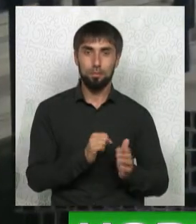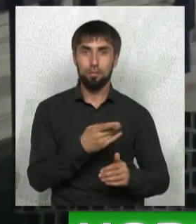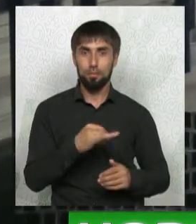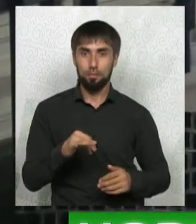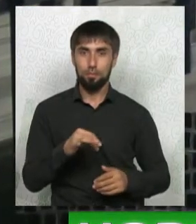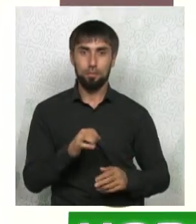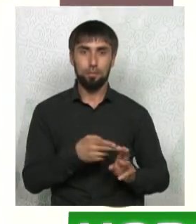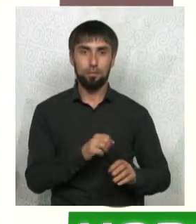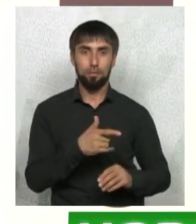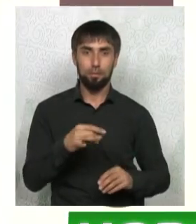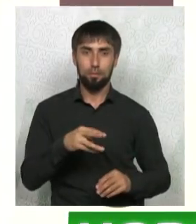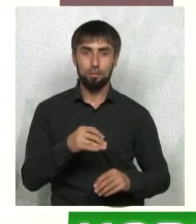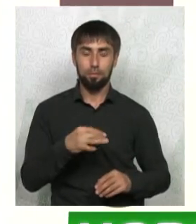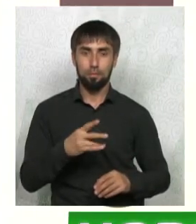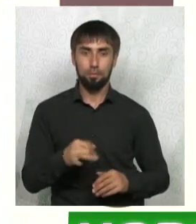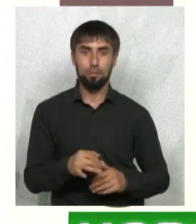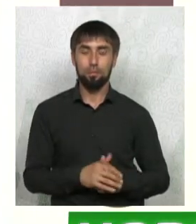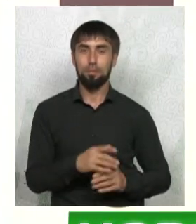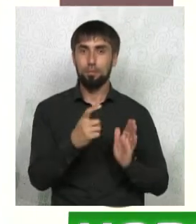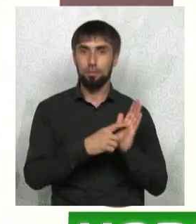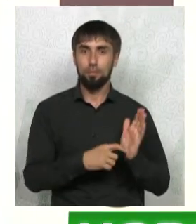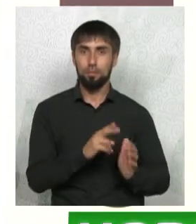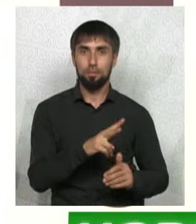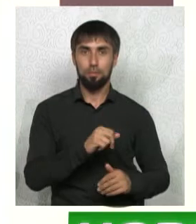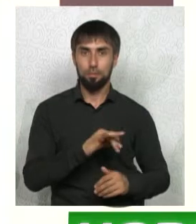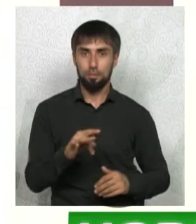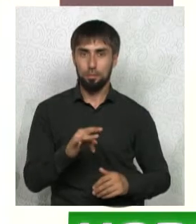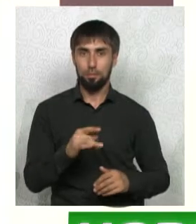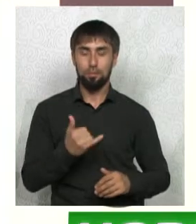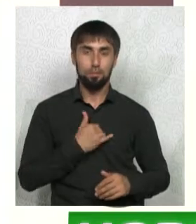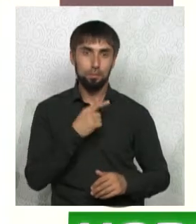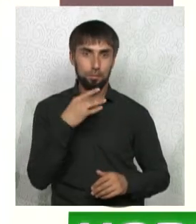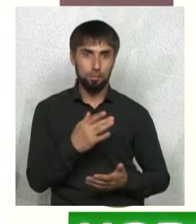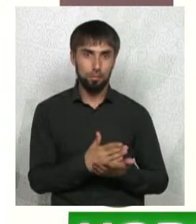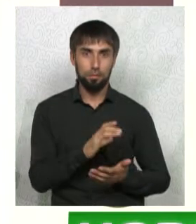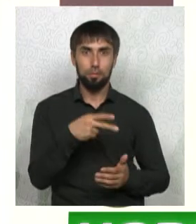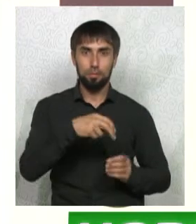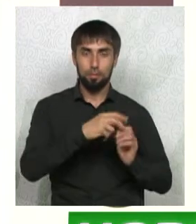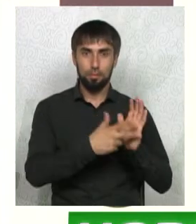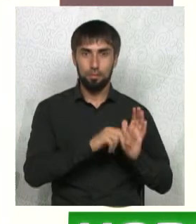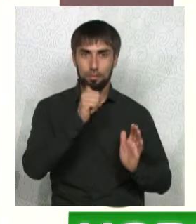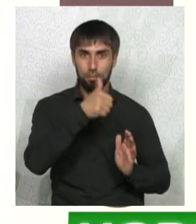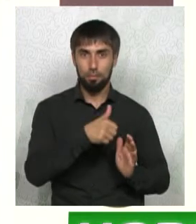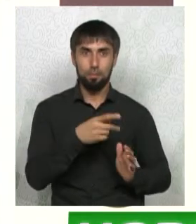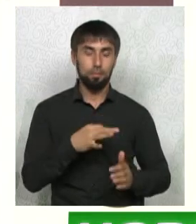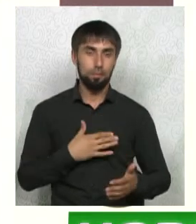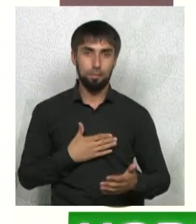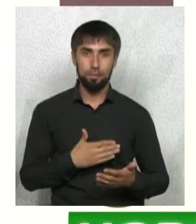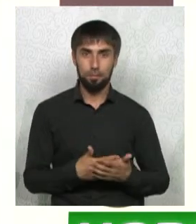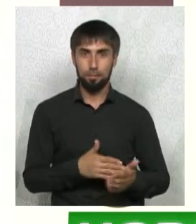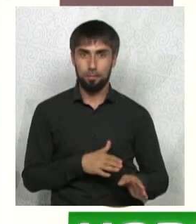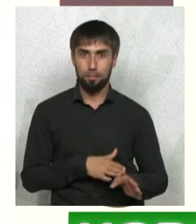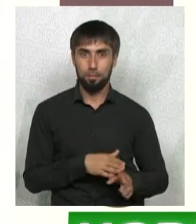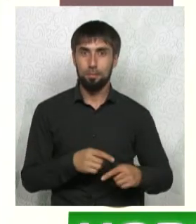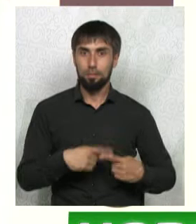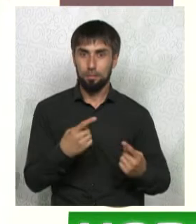агропромышленный. Тема кластеров, она в республике у нас существует еще с 2018 года, но активное развитие получает вот